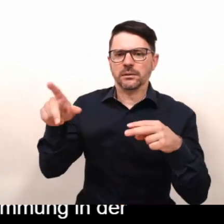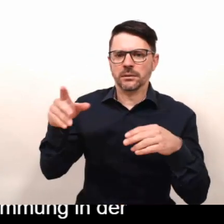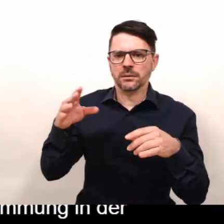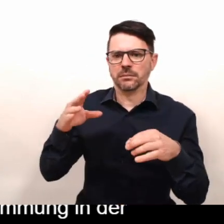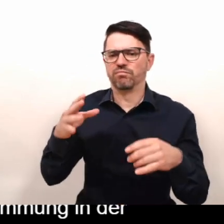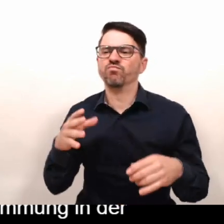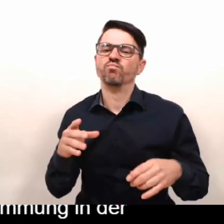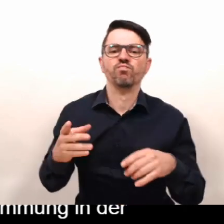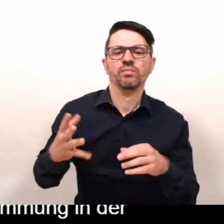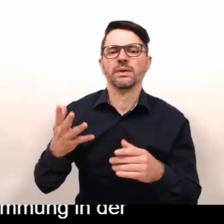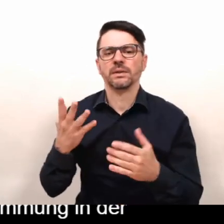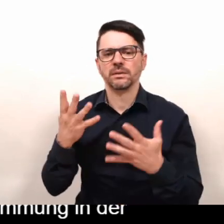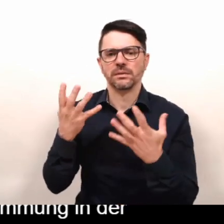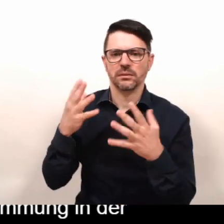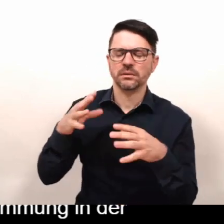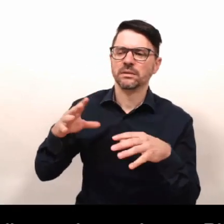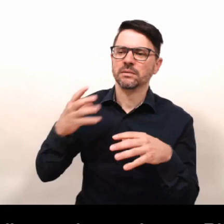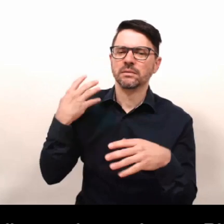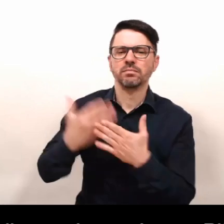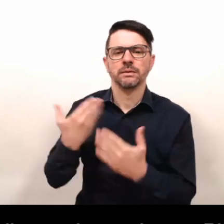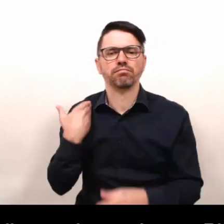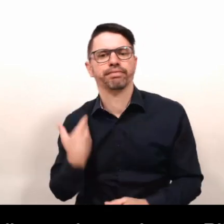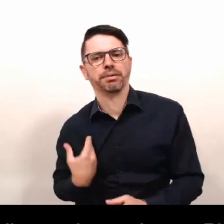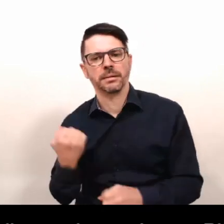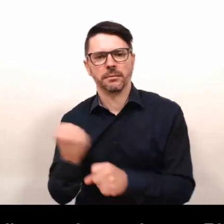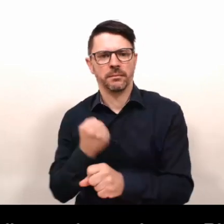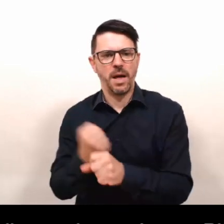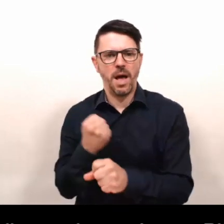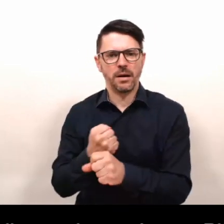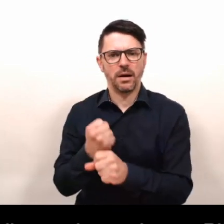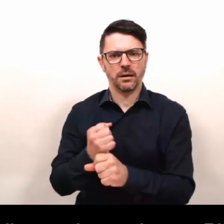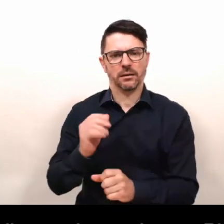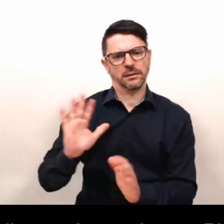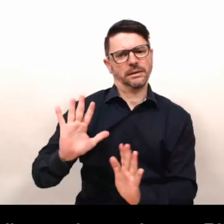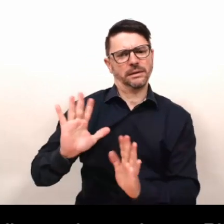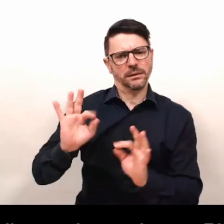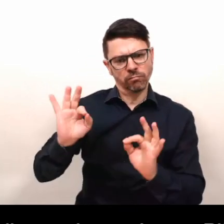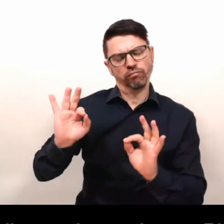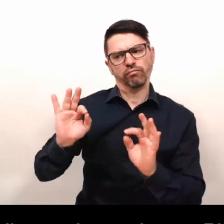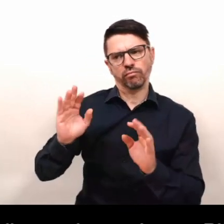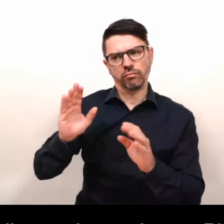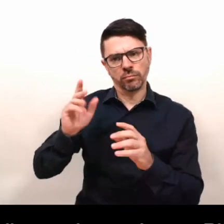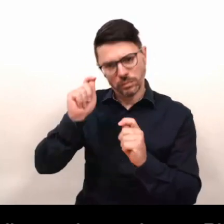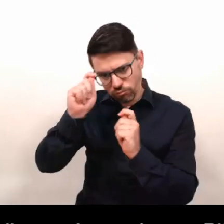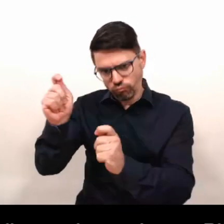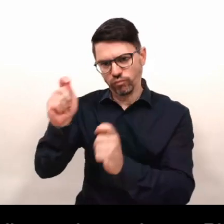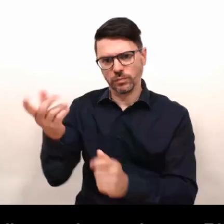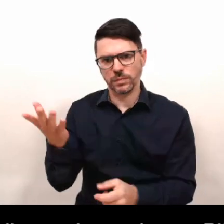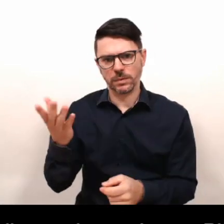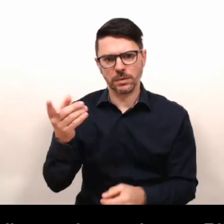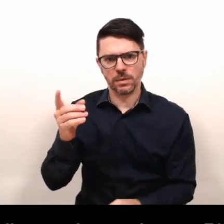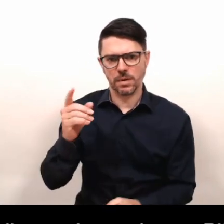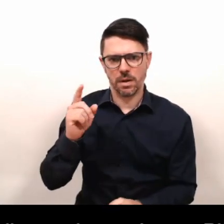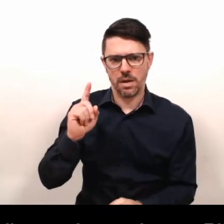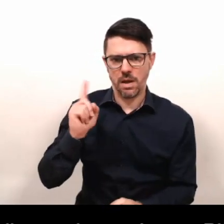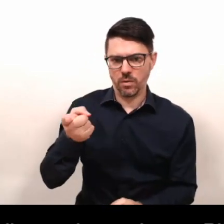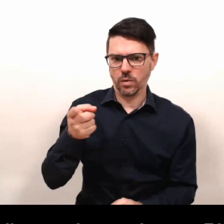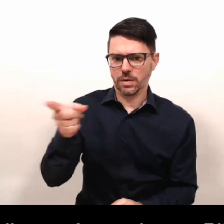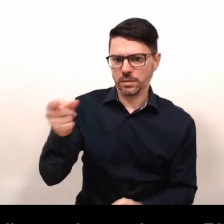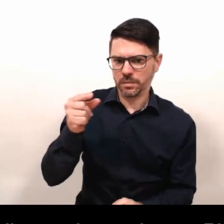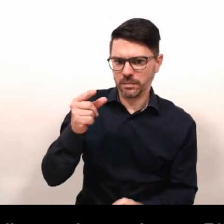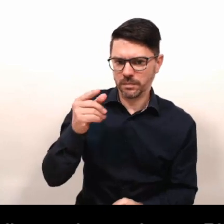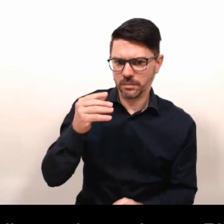ab 1. Juli, wenn der ermäßigte Mehrwertsteuersatz von 7% auf die Speisen gilt, eben auch die